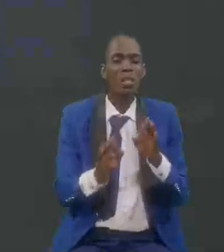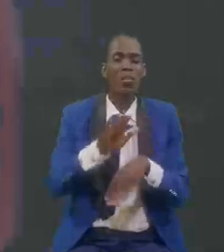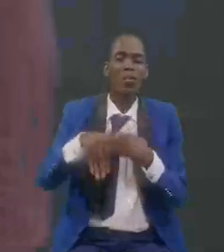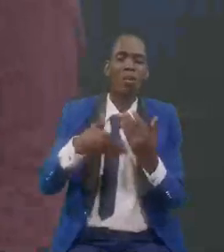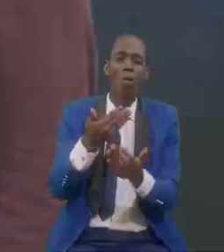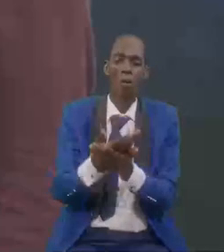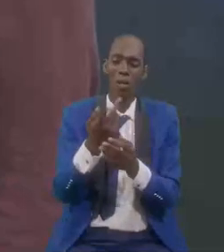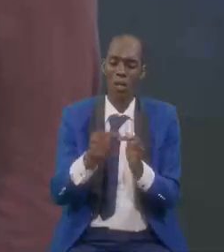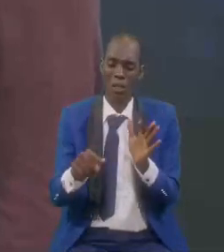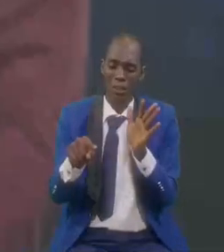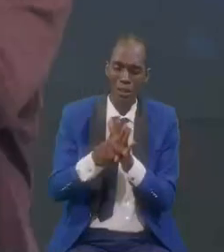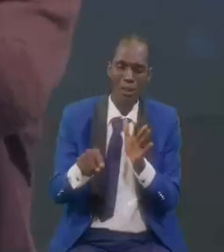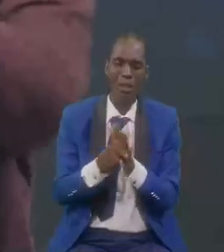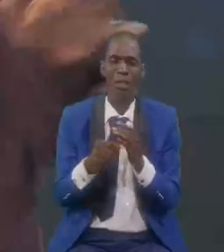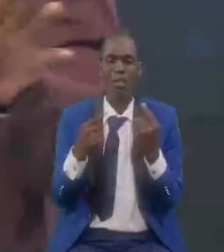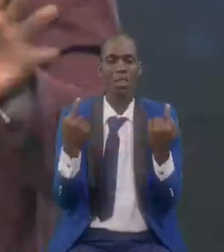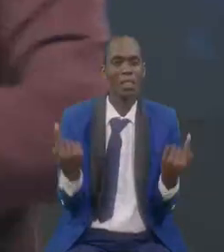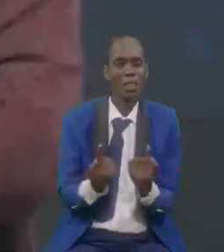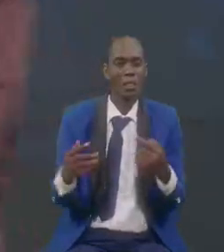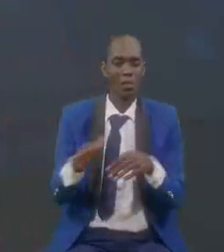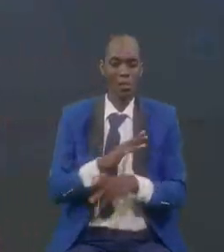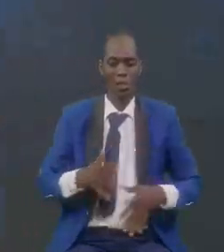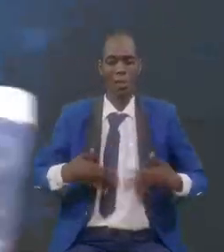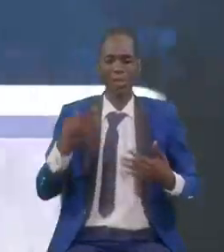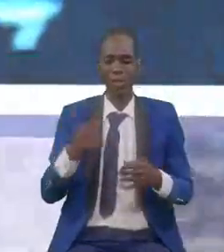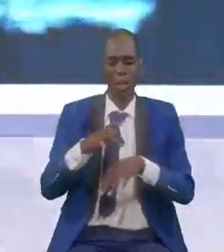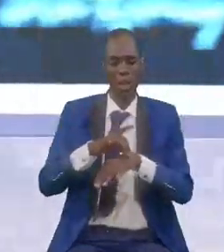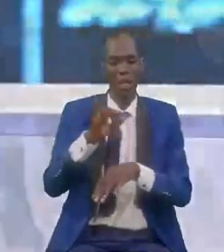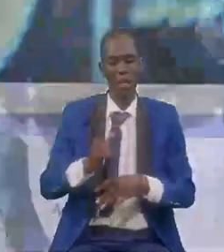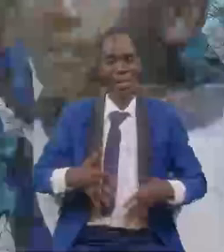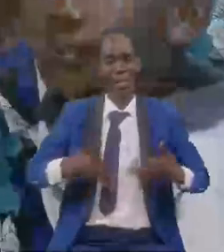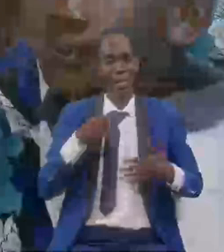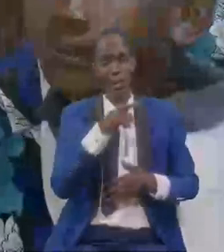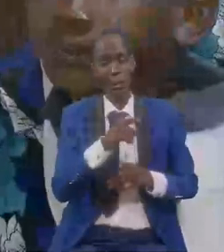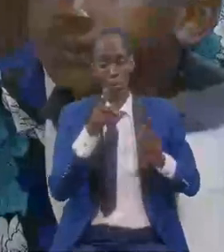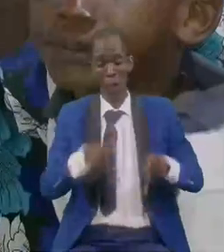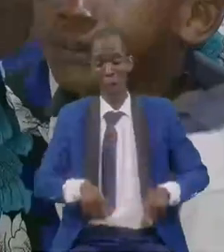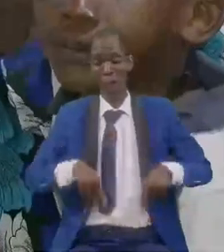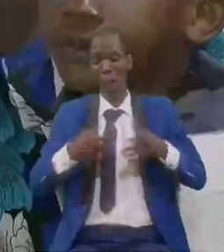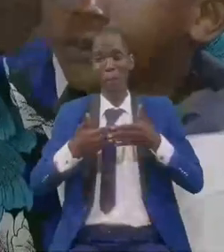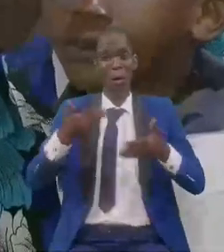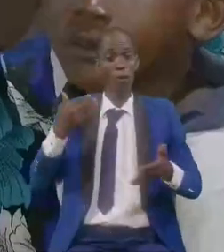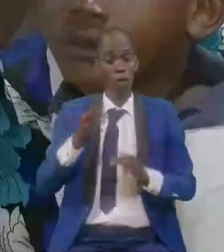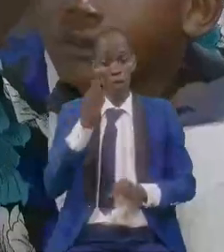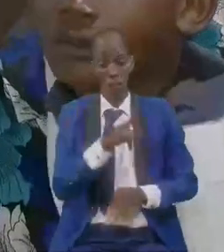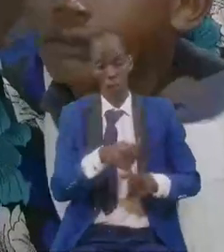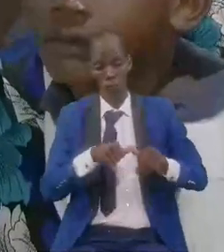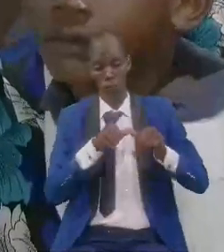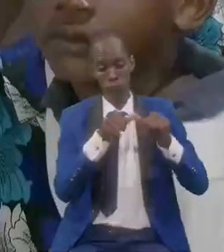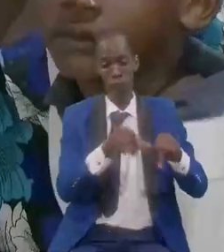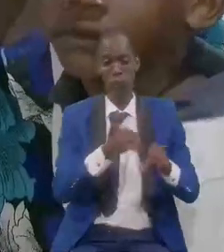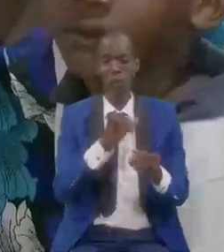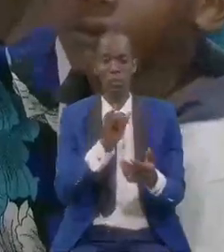toute la vie négative et pécheresse, la vie charnelle qu'ils menaient avant. S'ils la menaient toujours dans